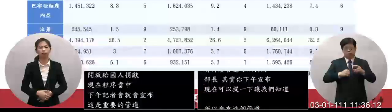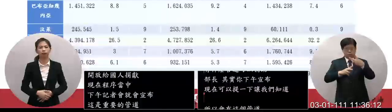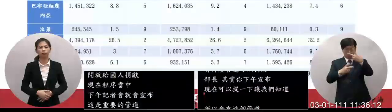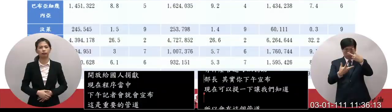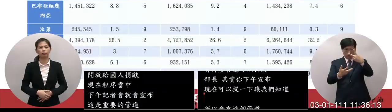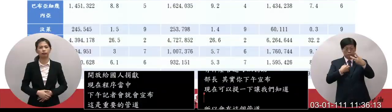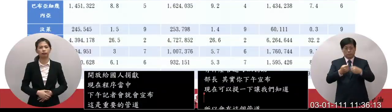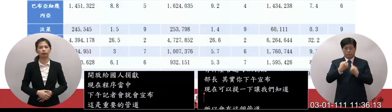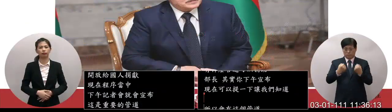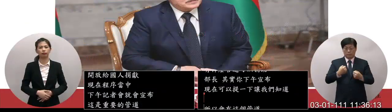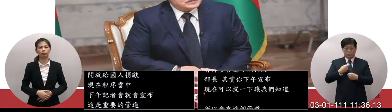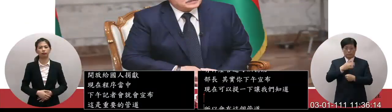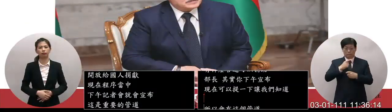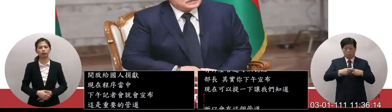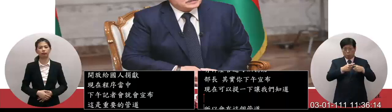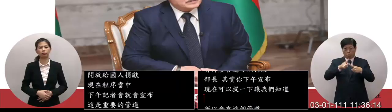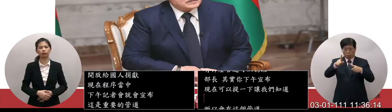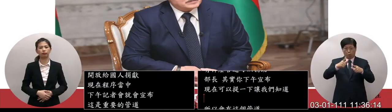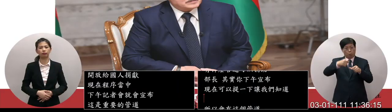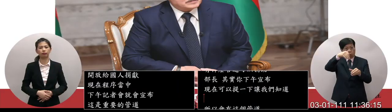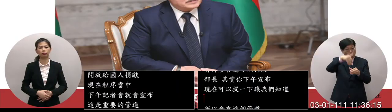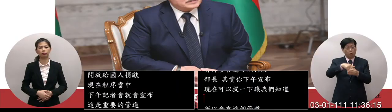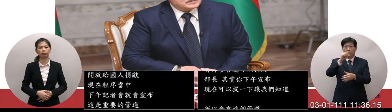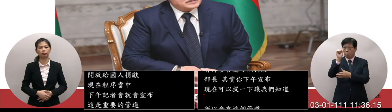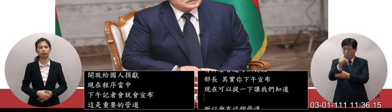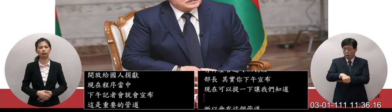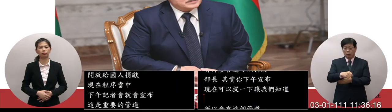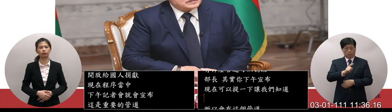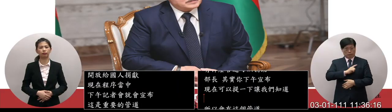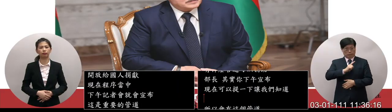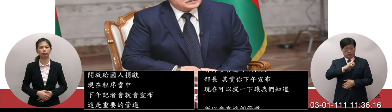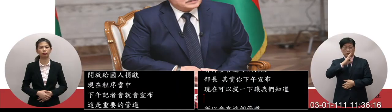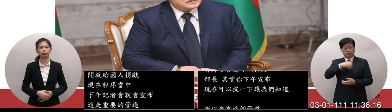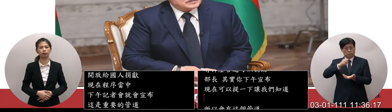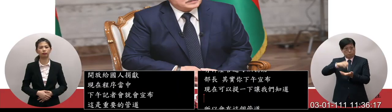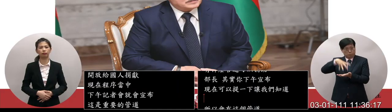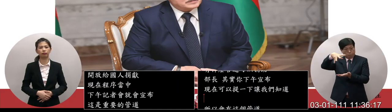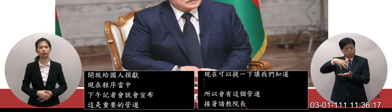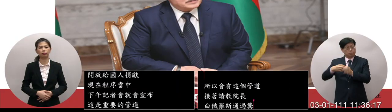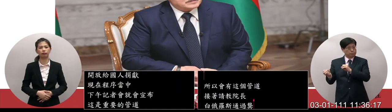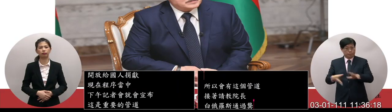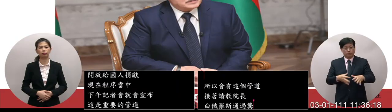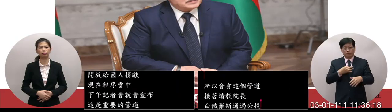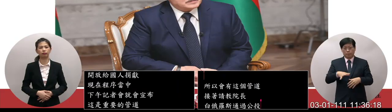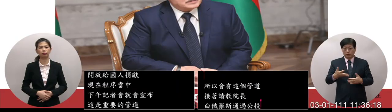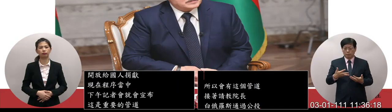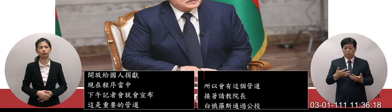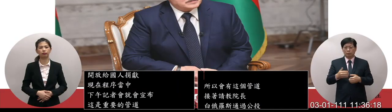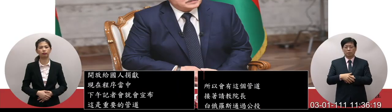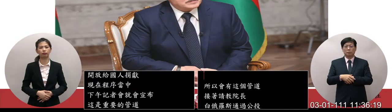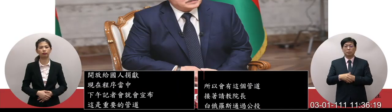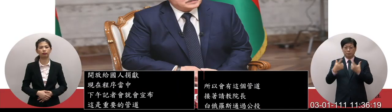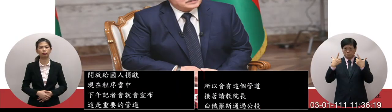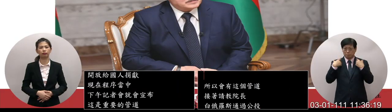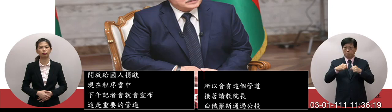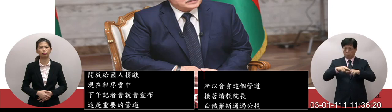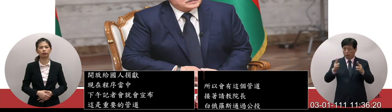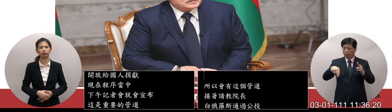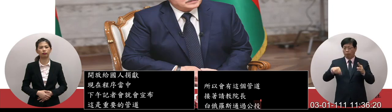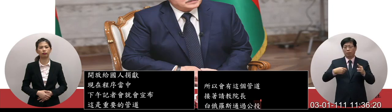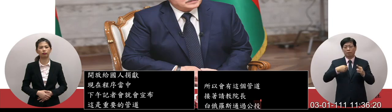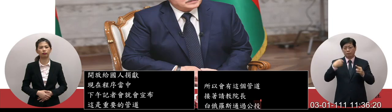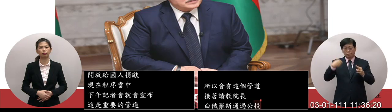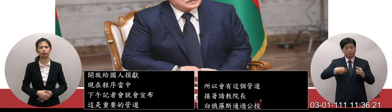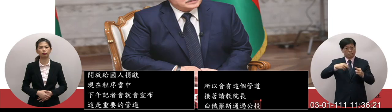我们白俄罗斯有通过一个公投，是同意放弃无核地位。然后呢，俄罗斯呢也已经把这个核武移到了白俄罗